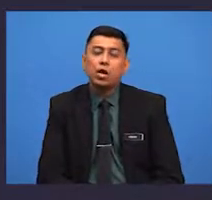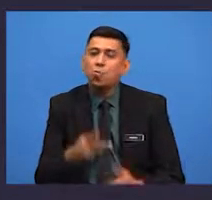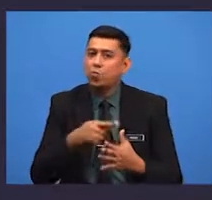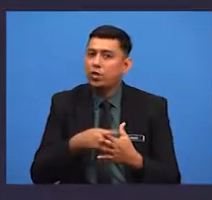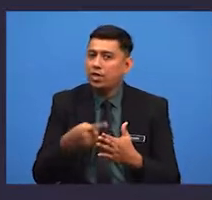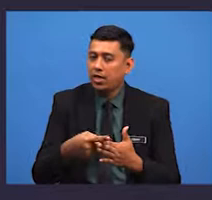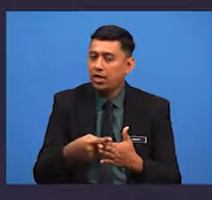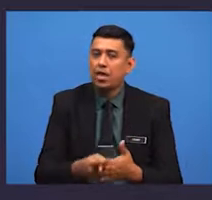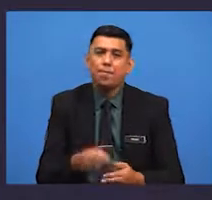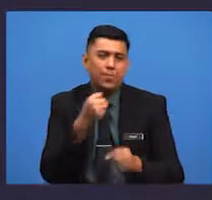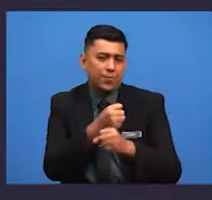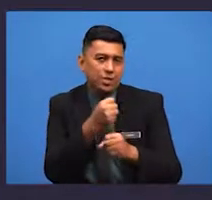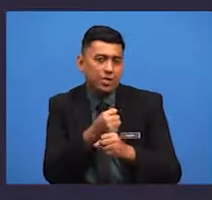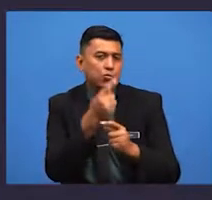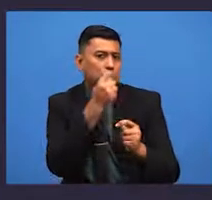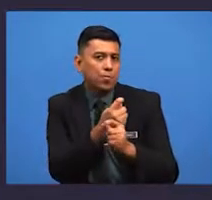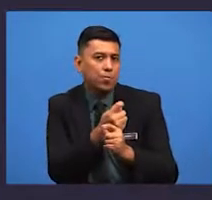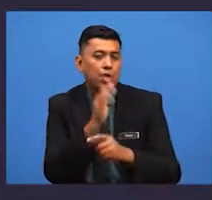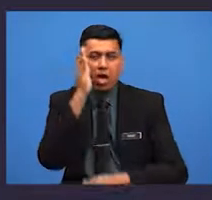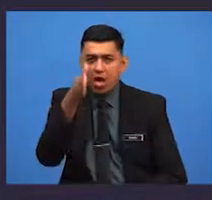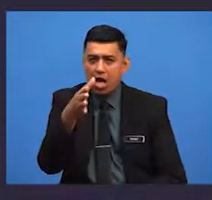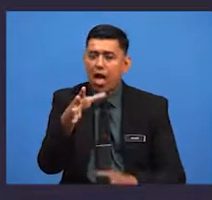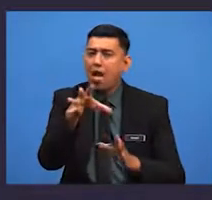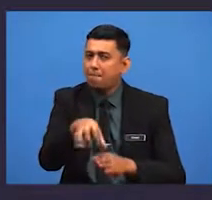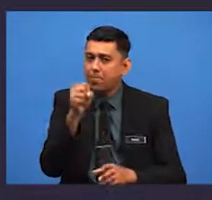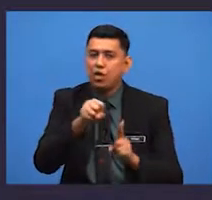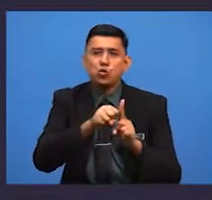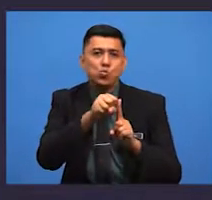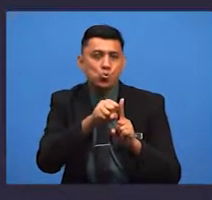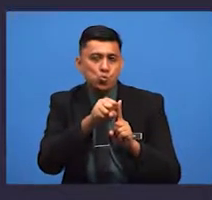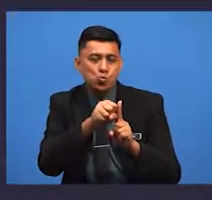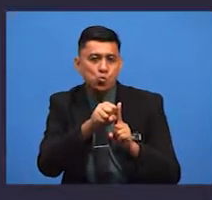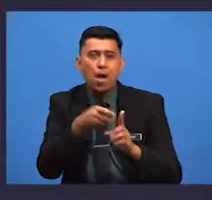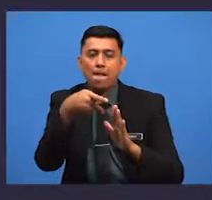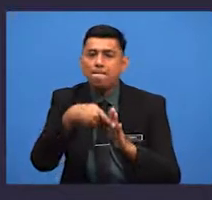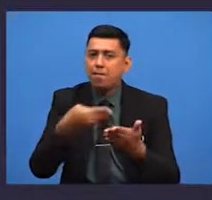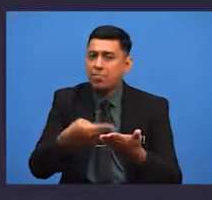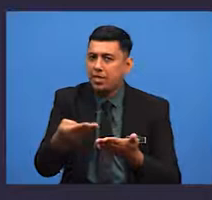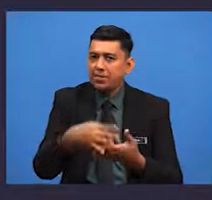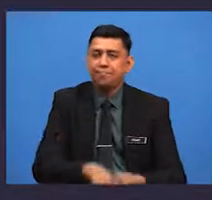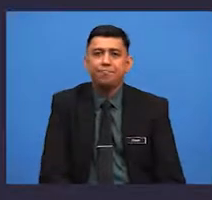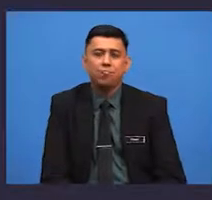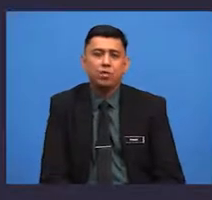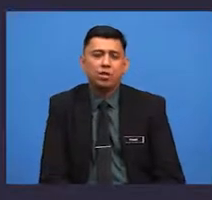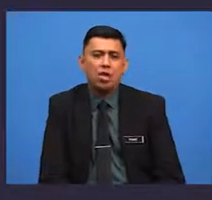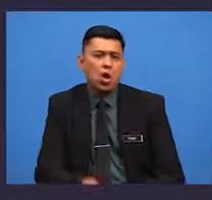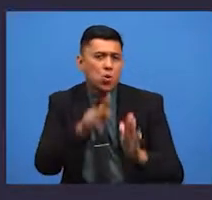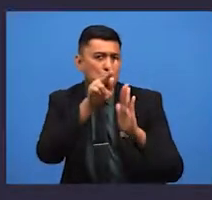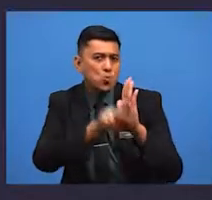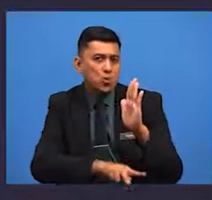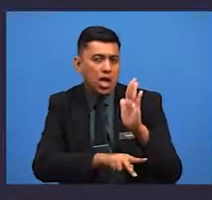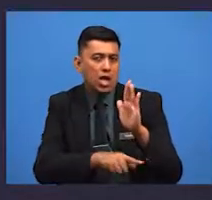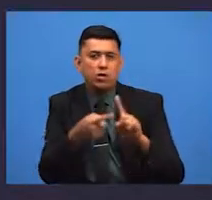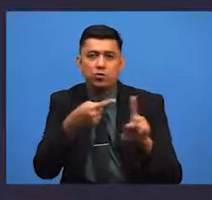Kemudian, pekerja yang bertugas akan mengambil suhu pelanggan. Jika suhu pelanggan kurang daripada